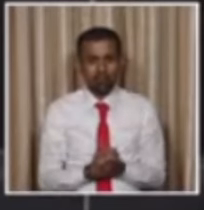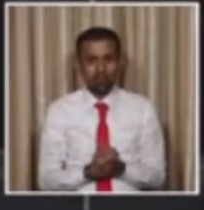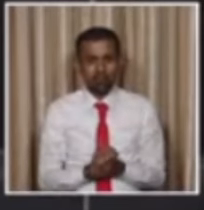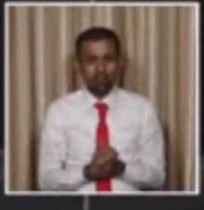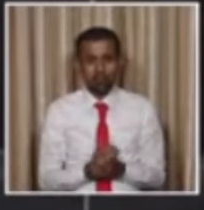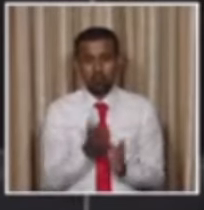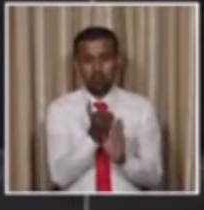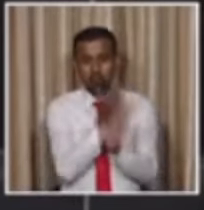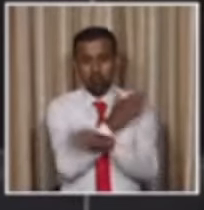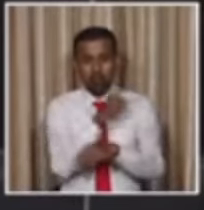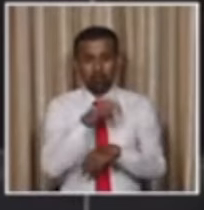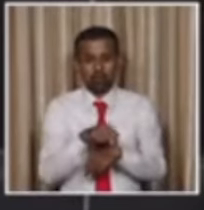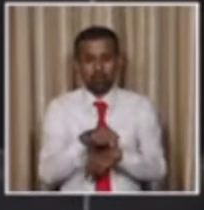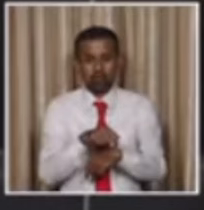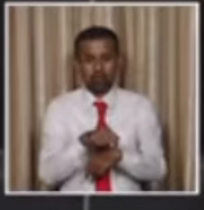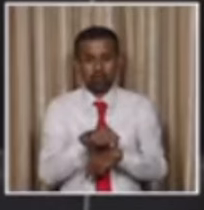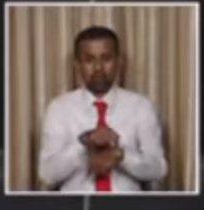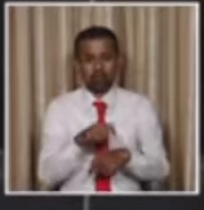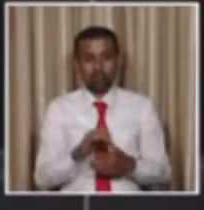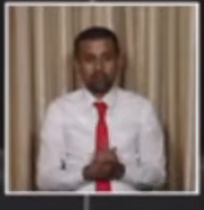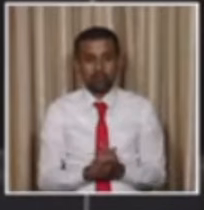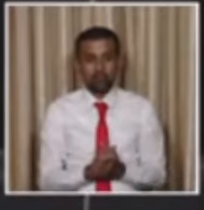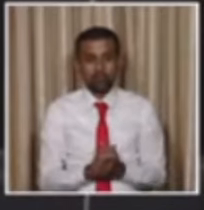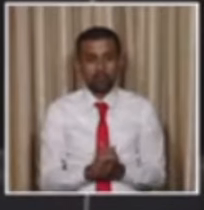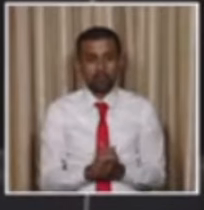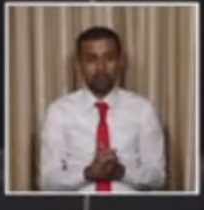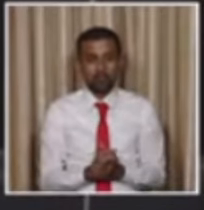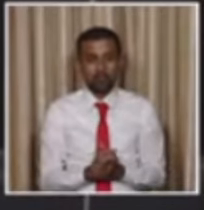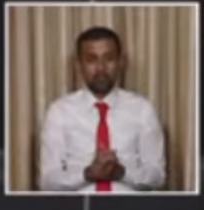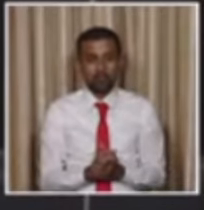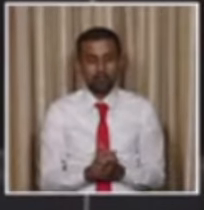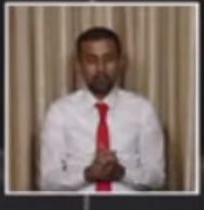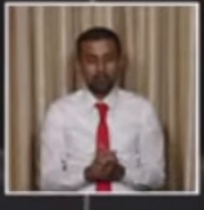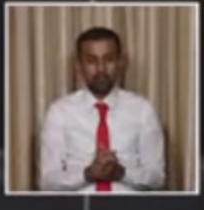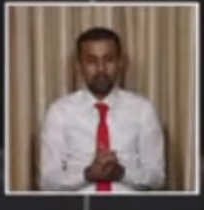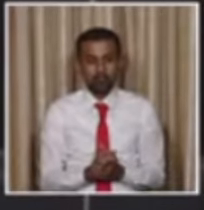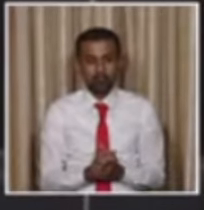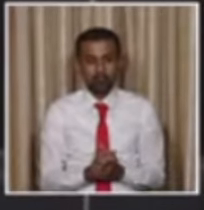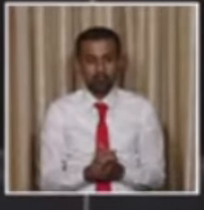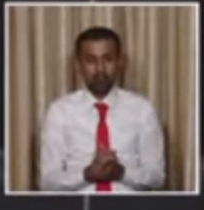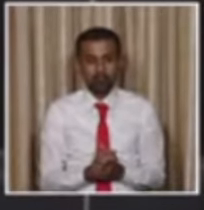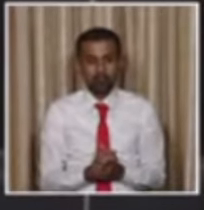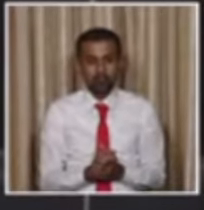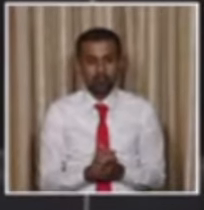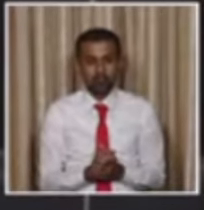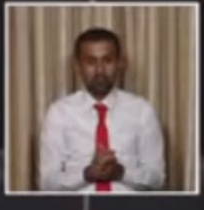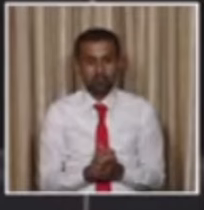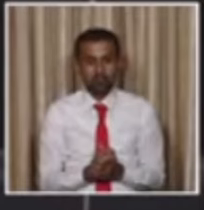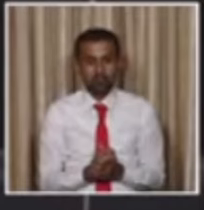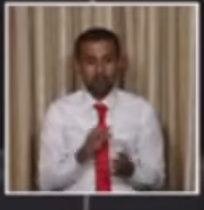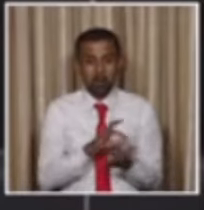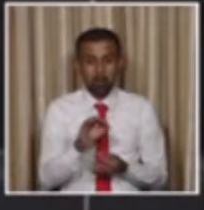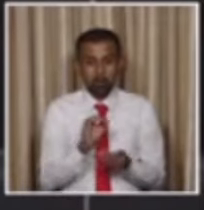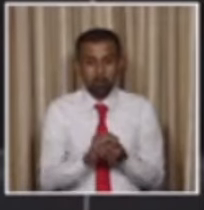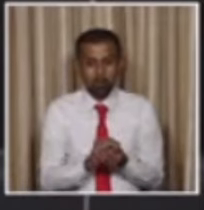පසුගිය කාලේ වෙච්ච දේවල් පාර්ලිමේන්තු ආරක්ෂා කරන්න, පාර්ලිමේන්තු ප්‍රජාතන්ත්‍රවාදය